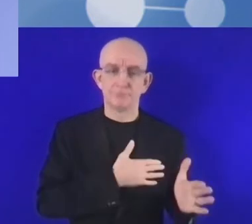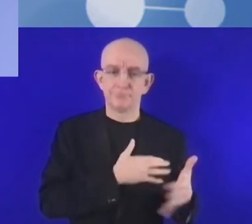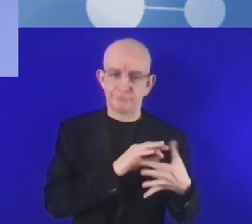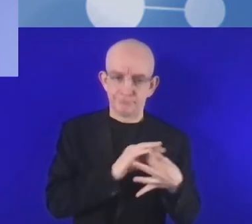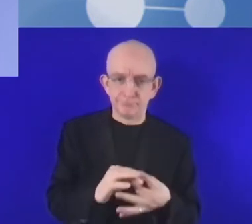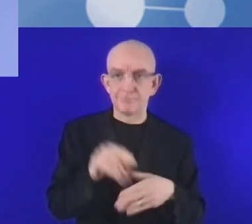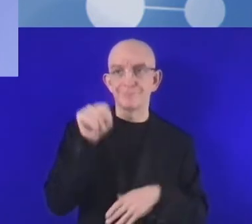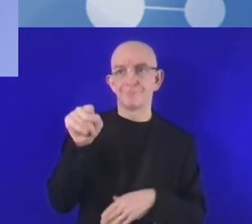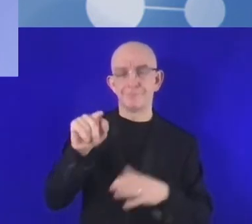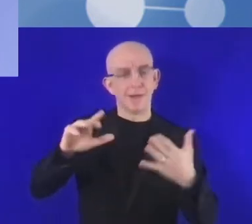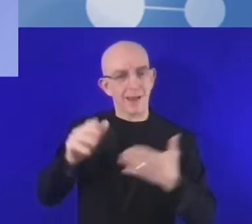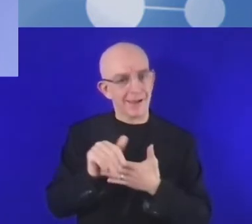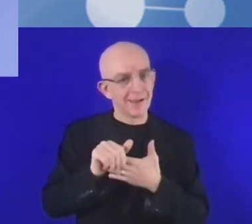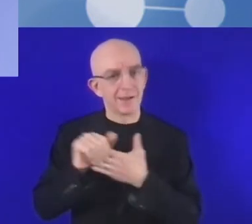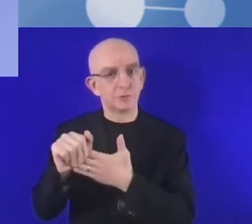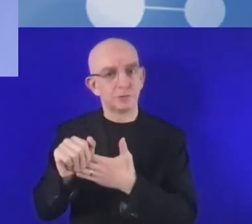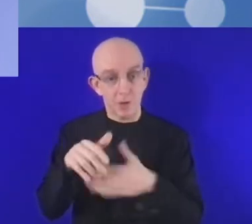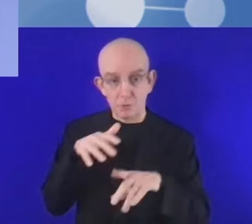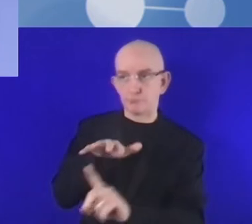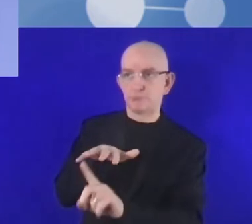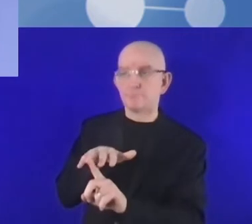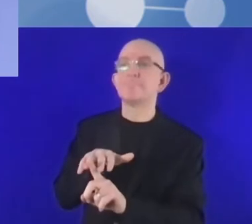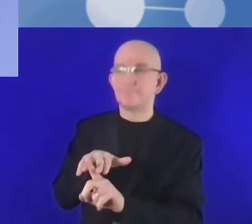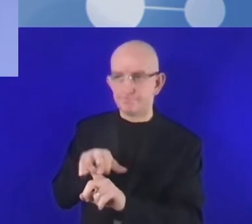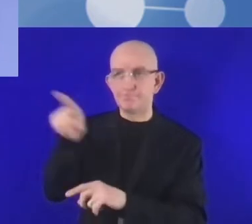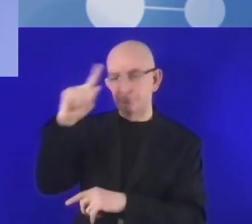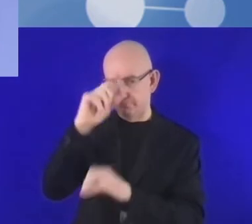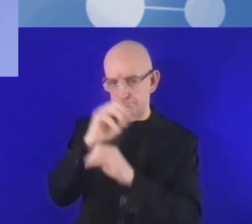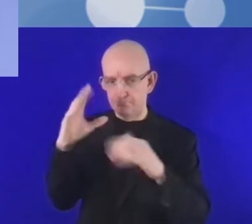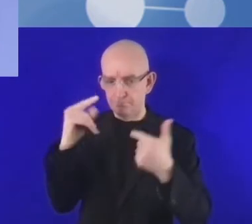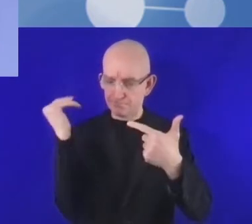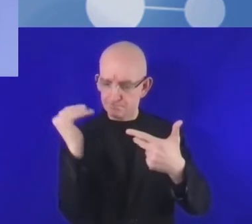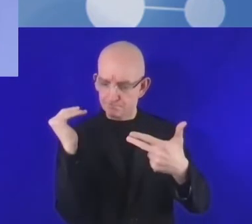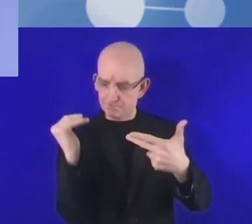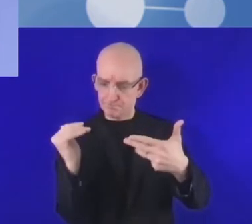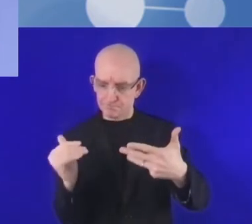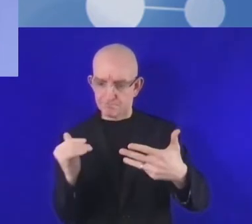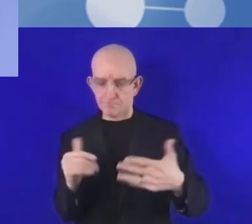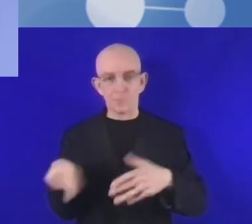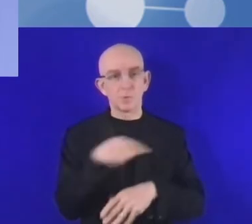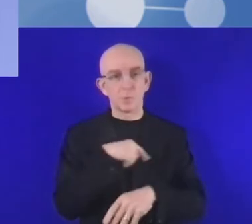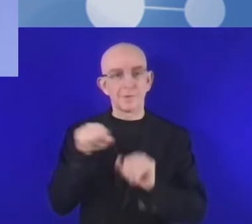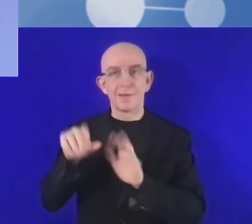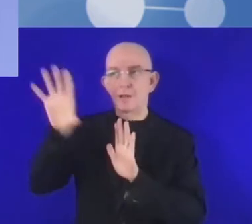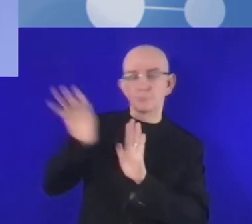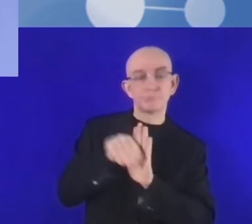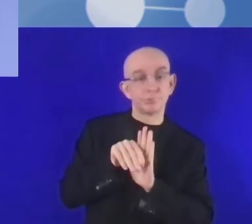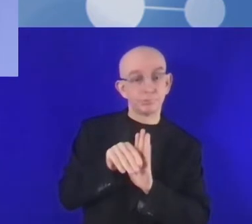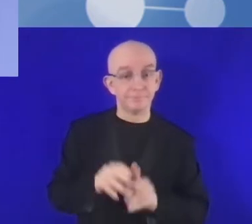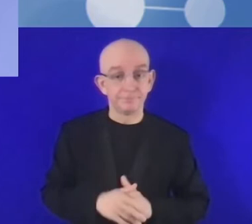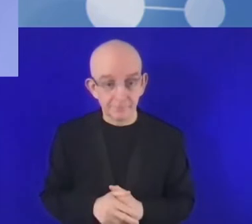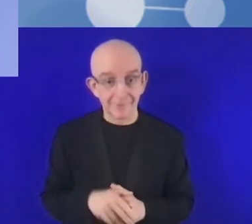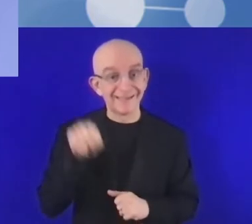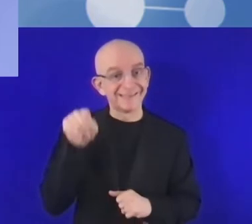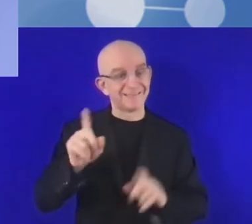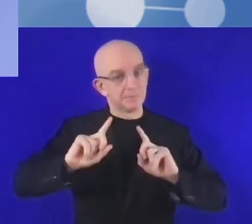术先进的国家应该更加积极地投入和支持。所以需要的是新的思